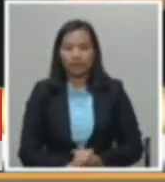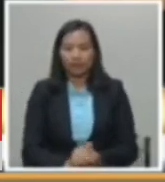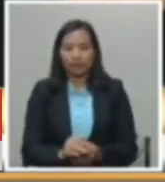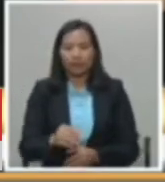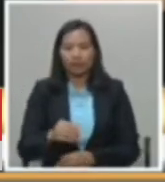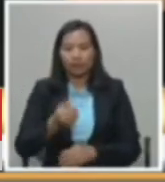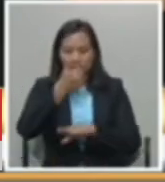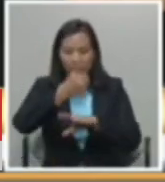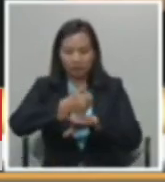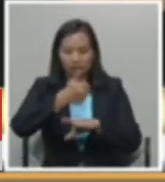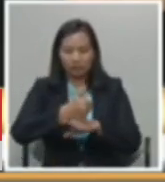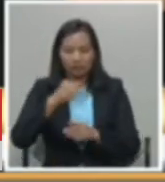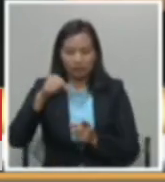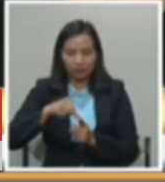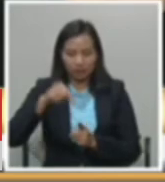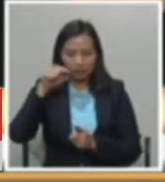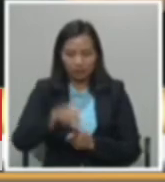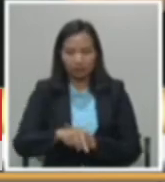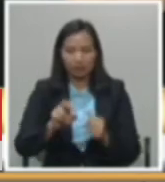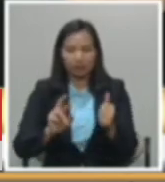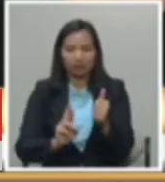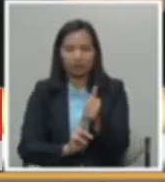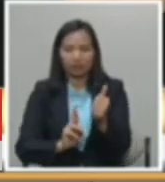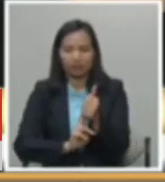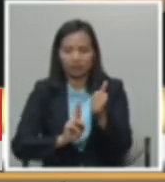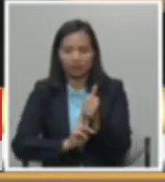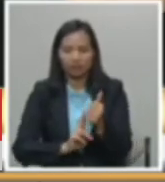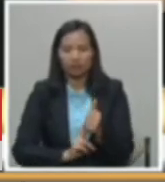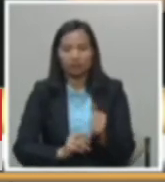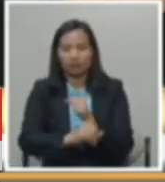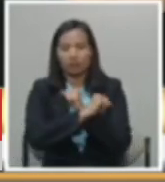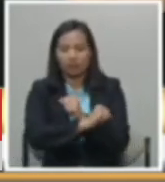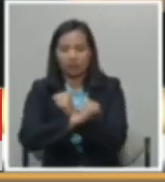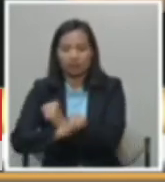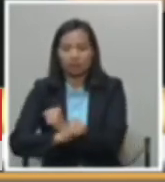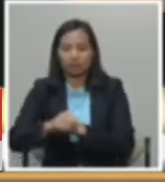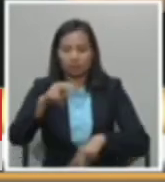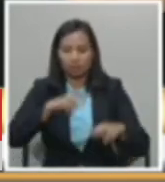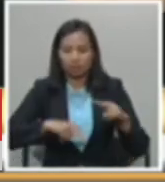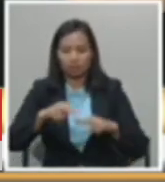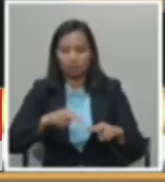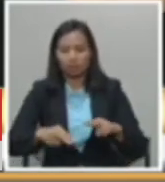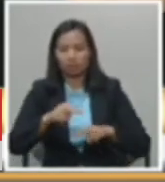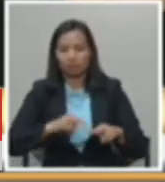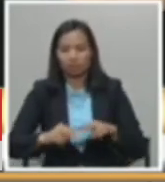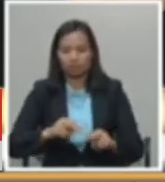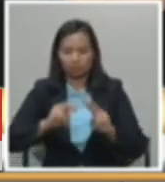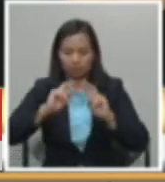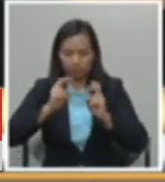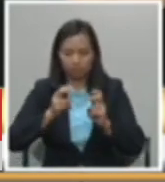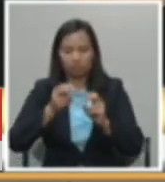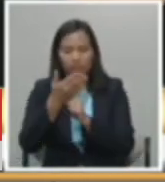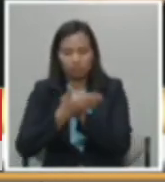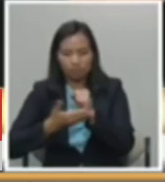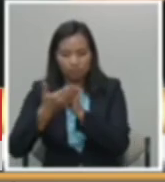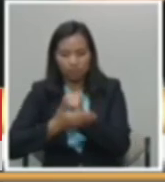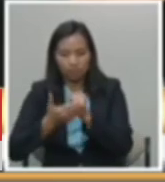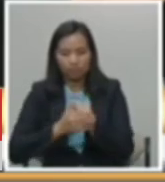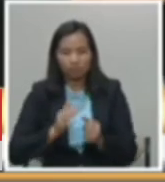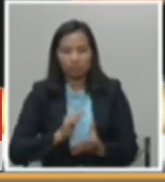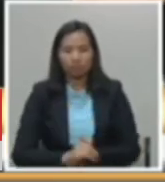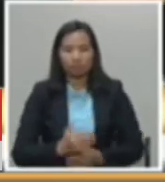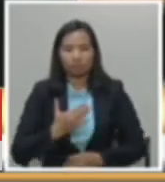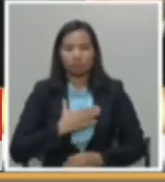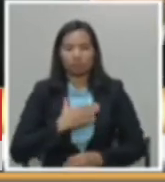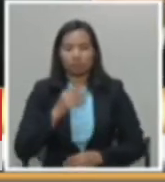กับต้องสั่งผู้รองผู้กำกับปราบปรามที่ดูแลเรื่องยาเสพติดอำเภอผมมีพันตำรวจโท